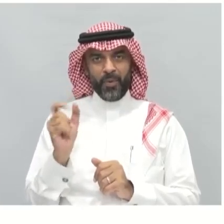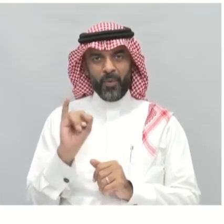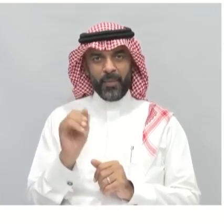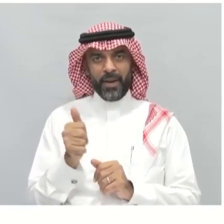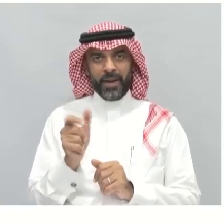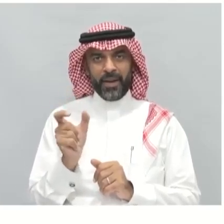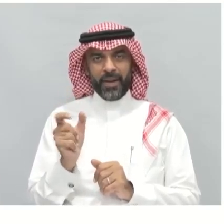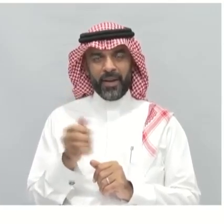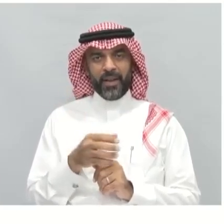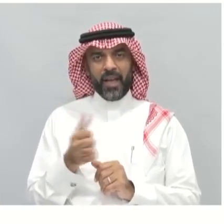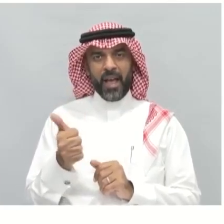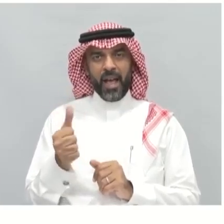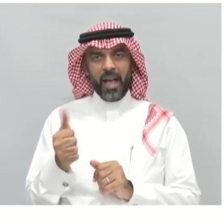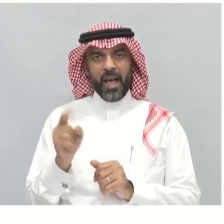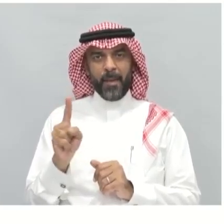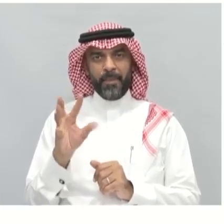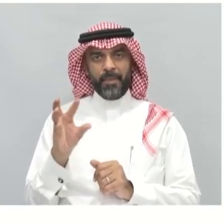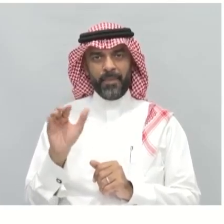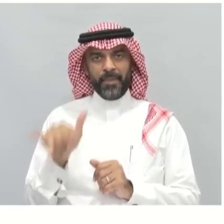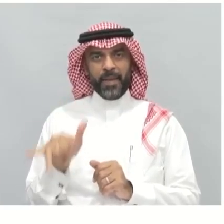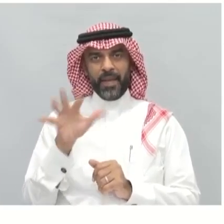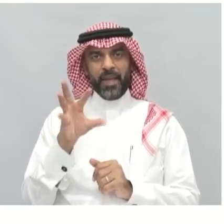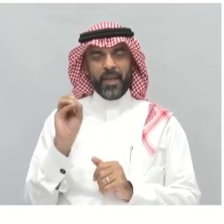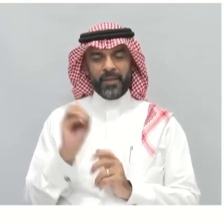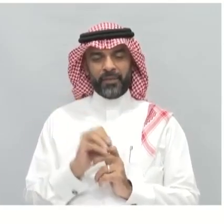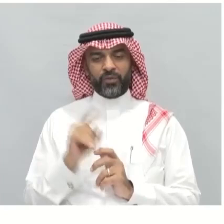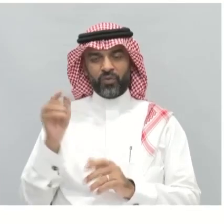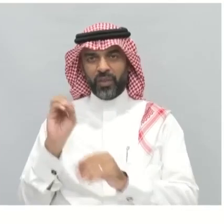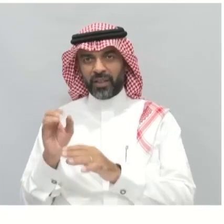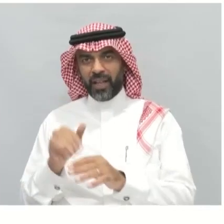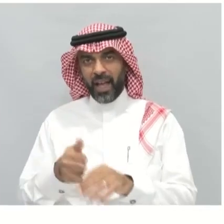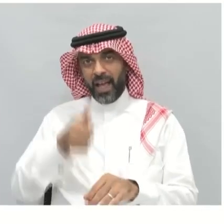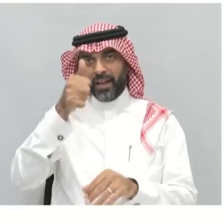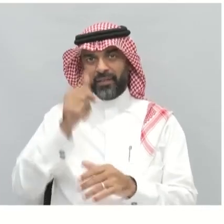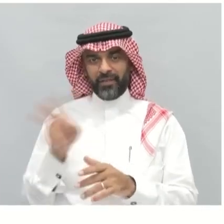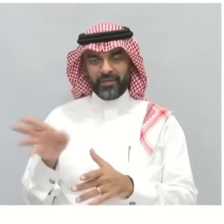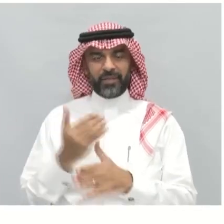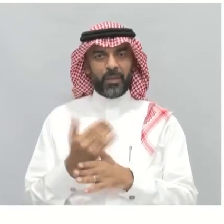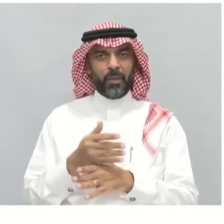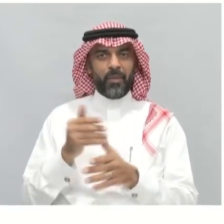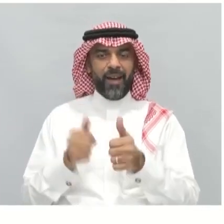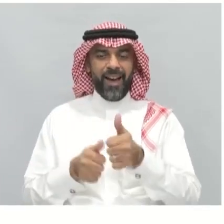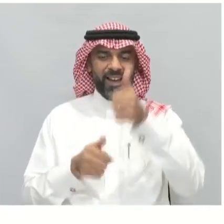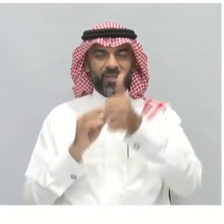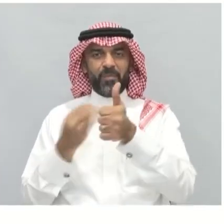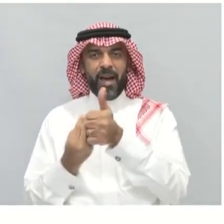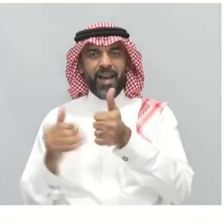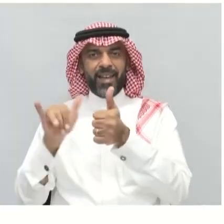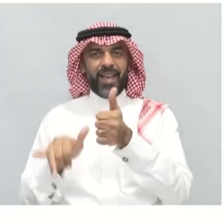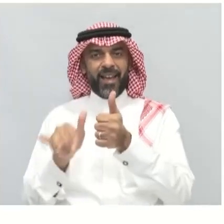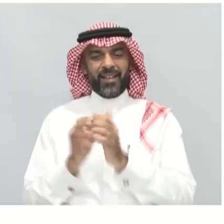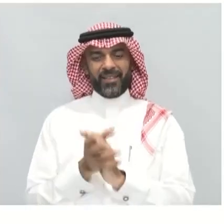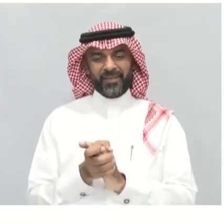القائمه الابن من ابيه من ابيه الجمله